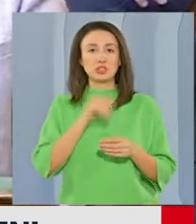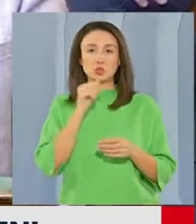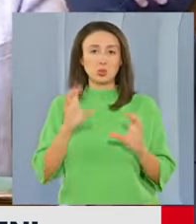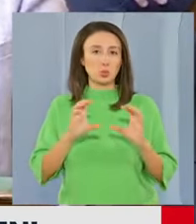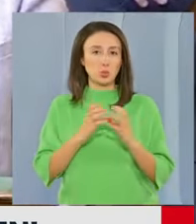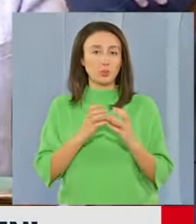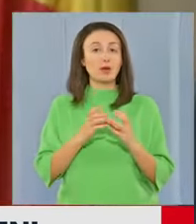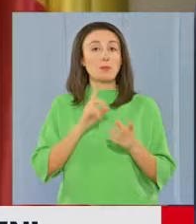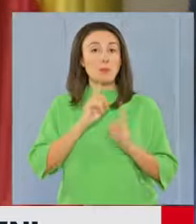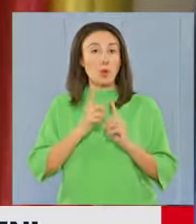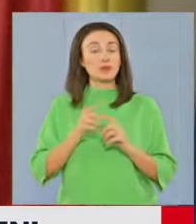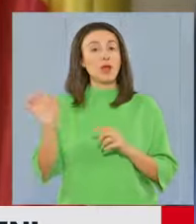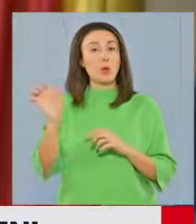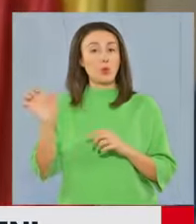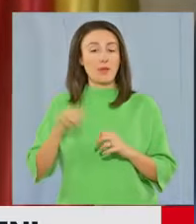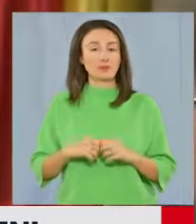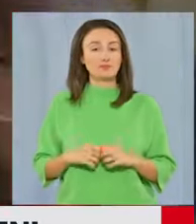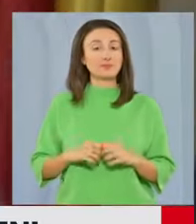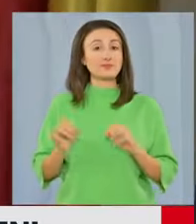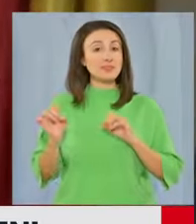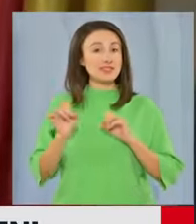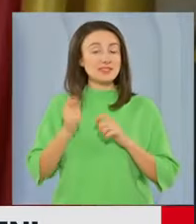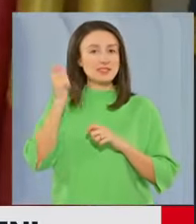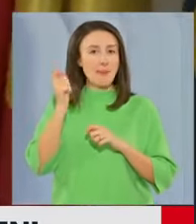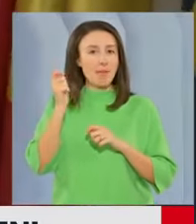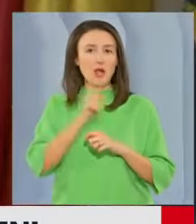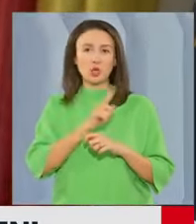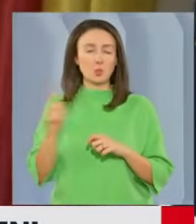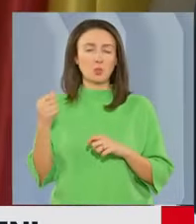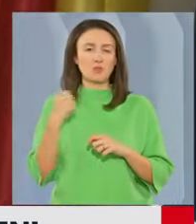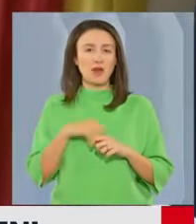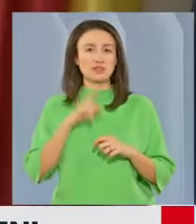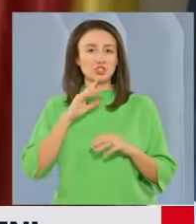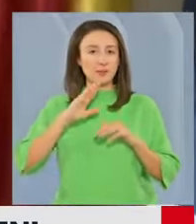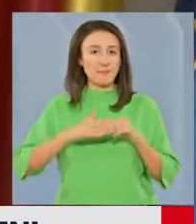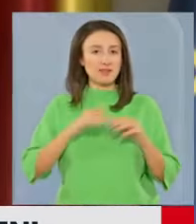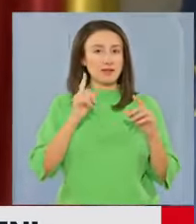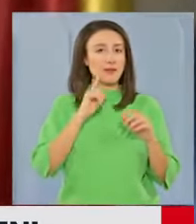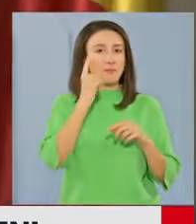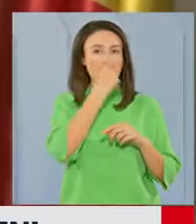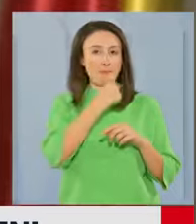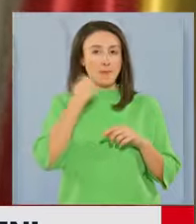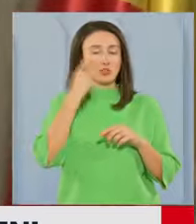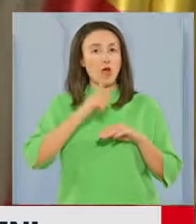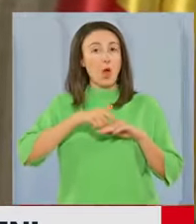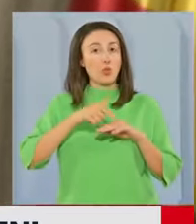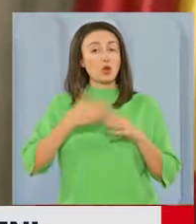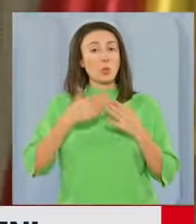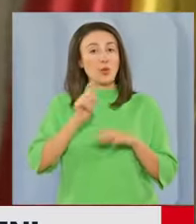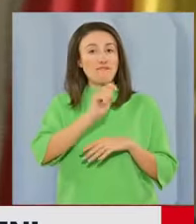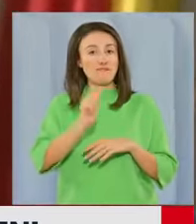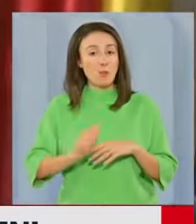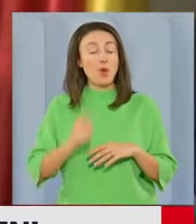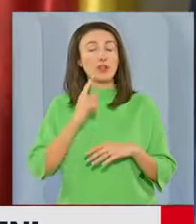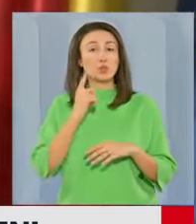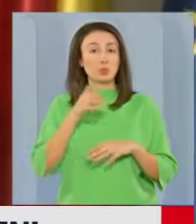grup politic la nivel european. Semnalul că Victor Orban nu vrea să-și lipească imaginea de AUR a fost dat încă din luna februarie,